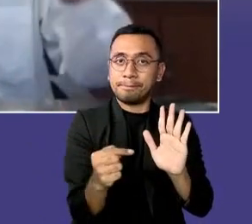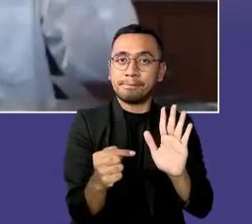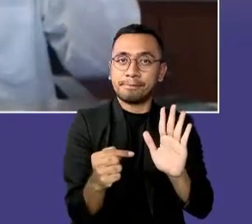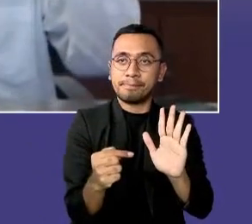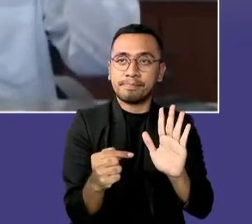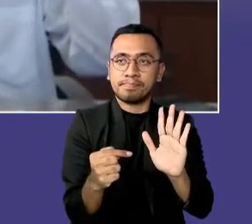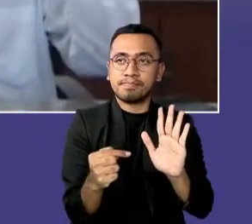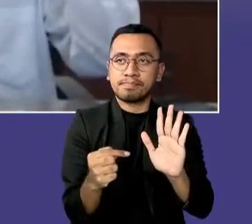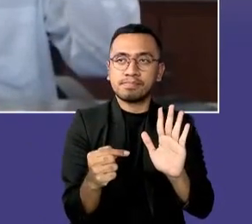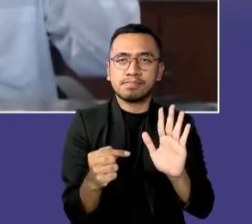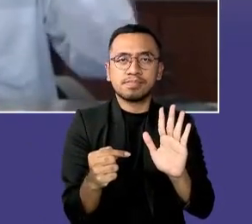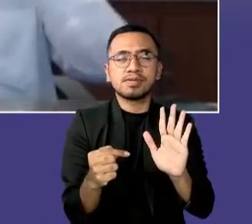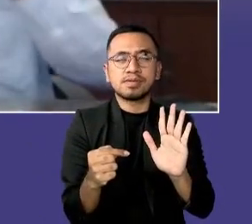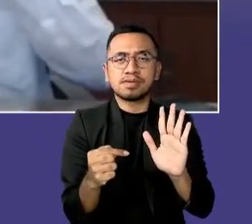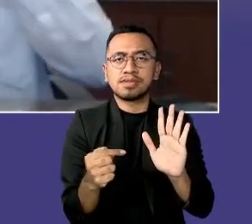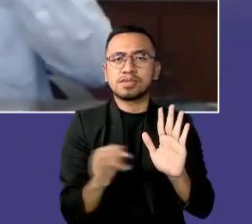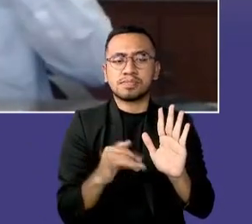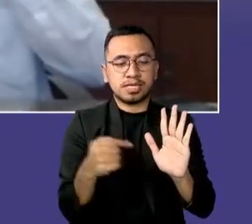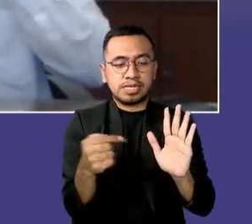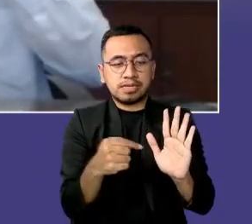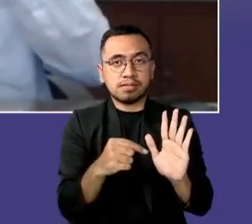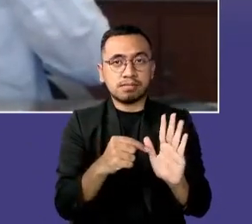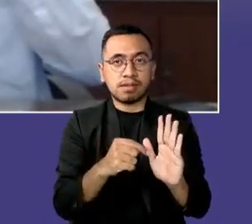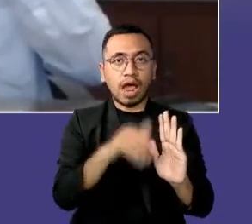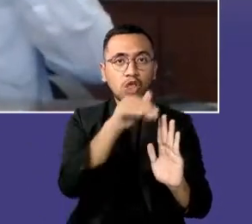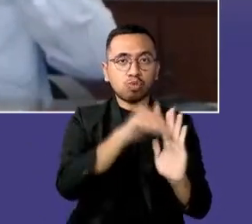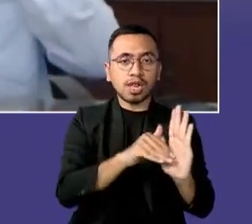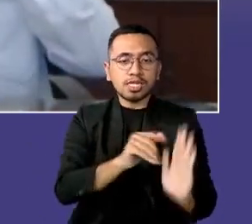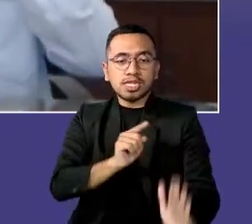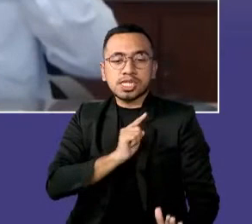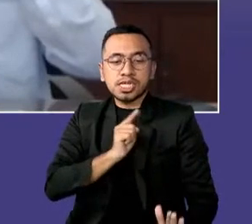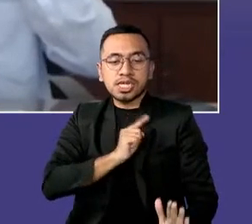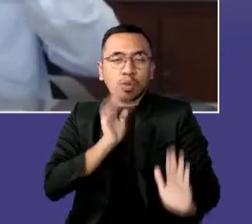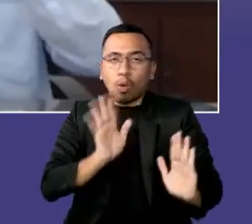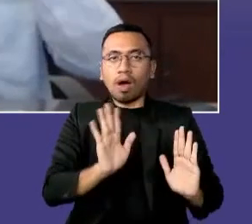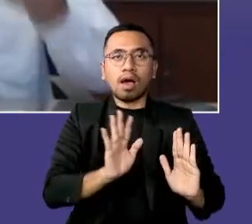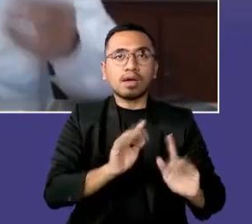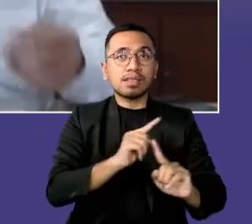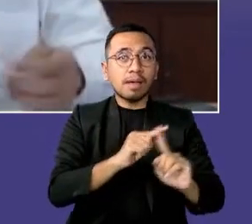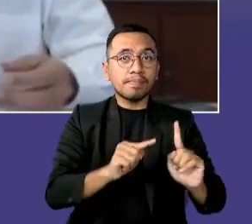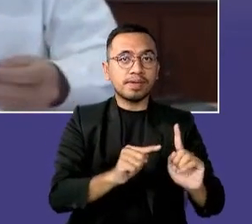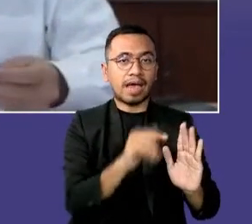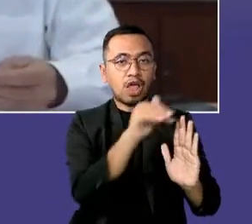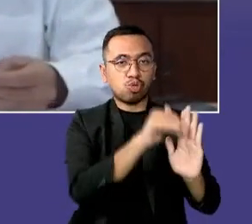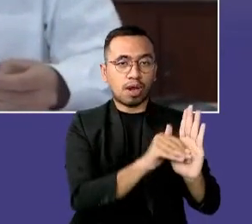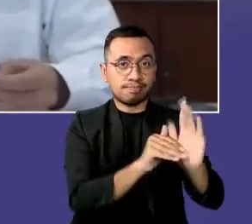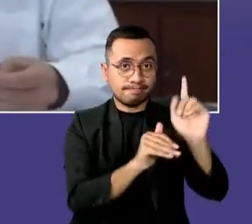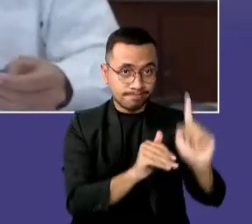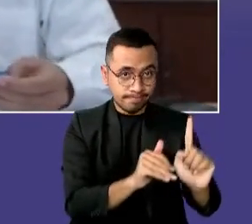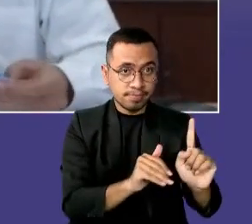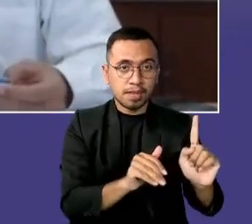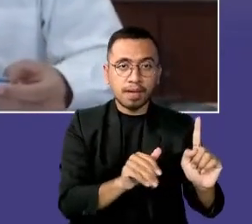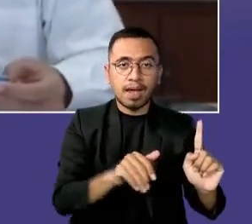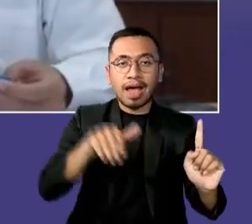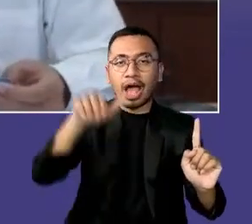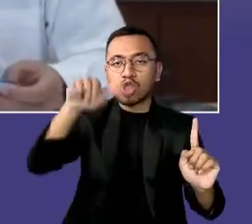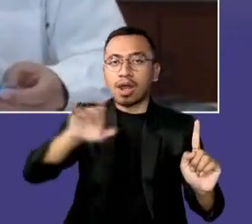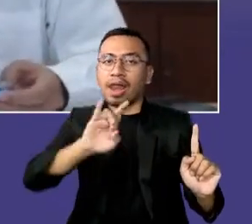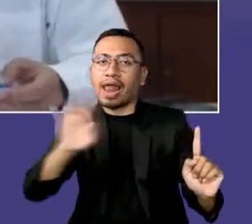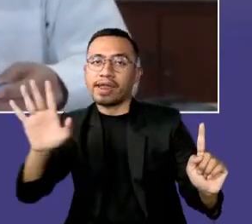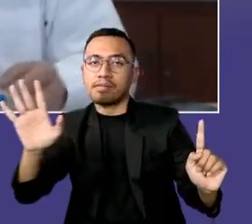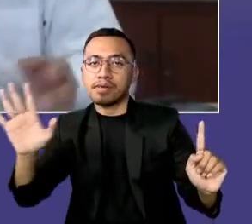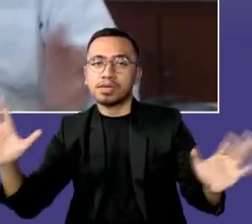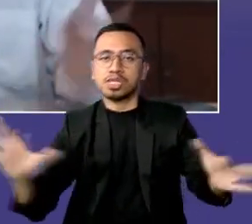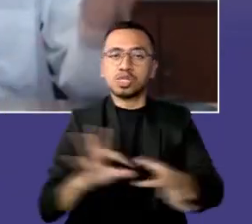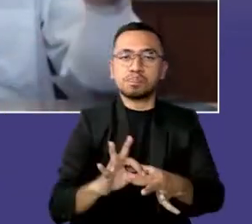kemudian menjadi sebuah kebijakan yang mandiri independen ini harusnya dikaitkan juga dengan kebijakan-kebijakan pemerintah yang